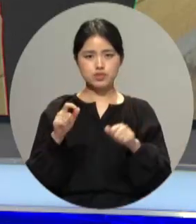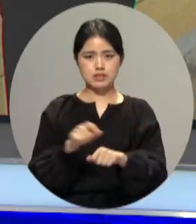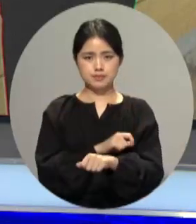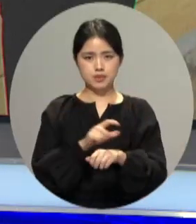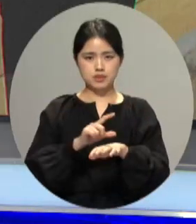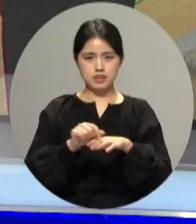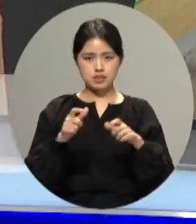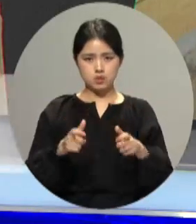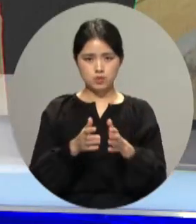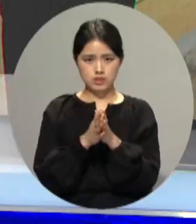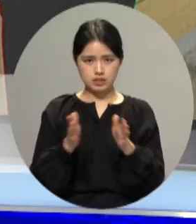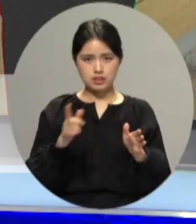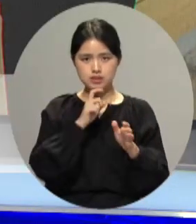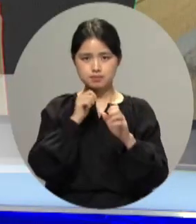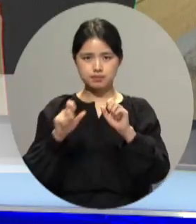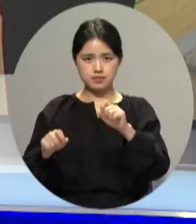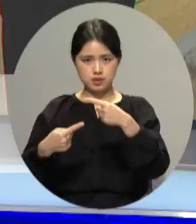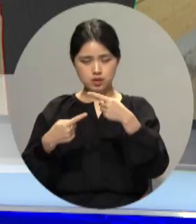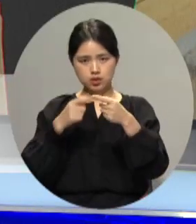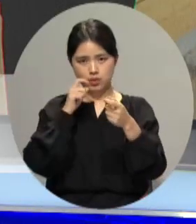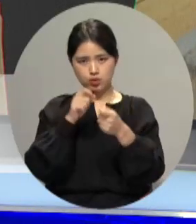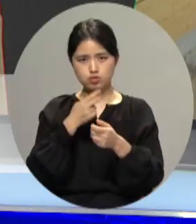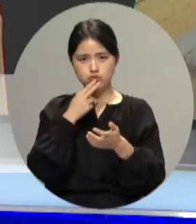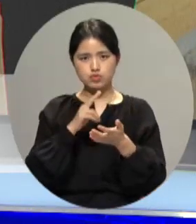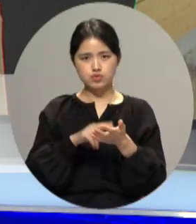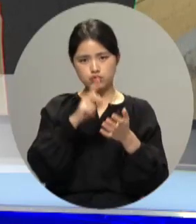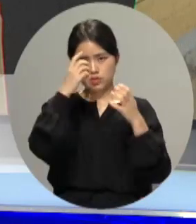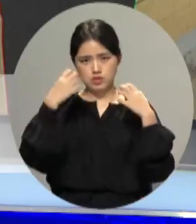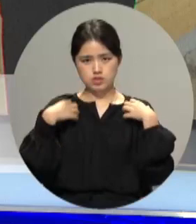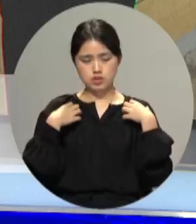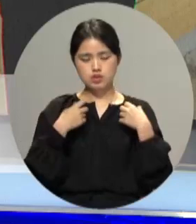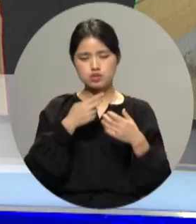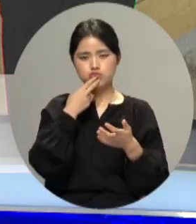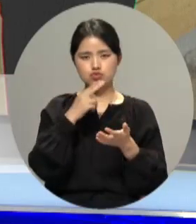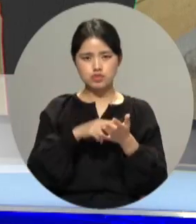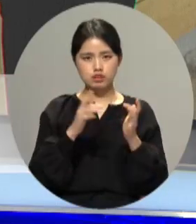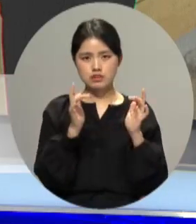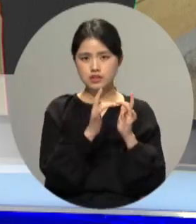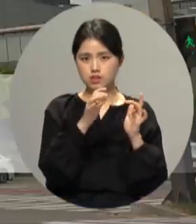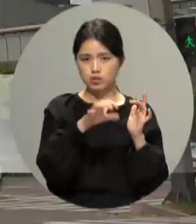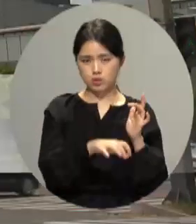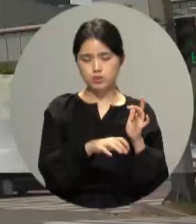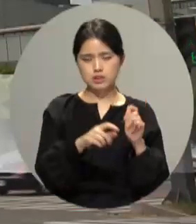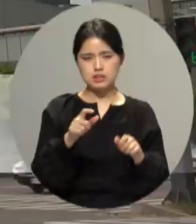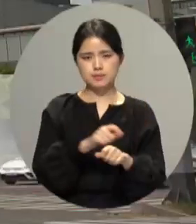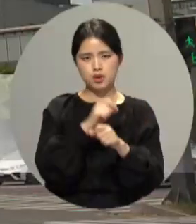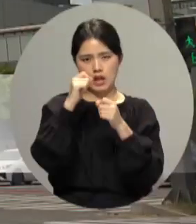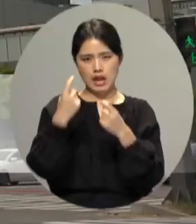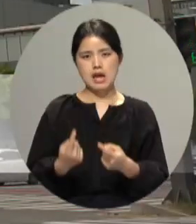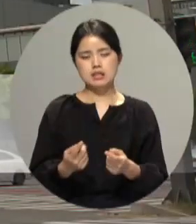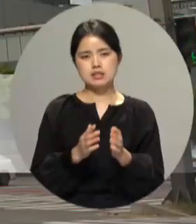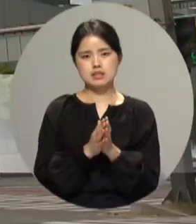전북특별자치도 출범과 설을 앞두고 우정청이 우체국 쇼핑몰에서 특별 할인전을 개최합니다.